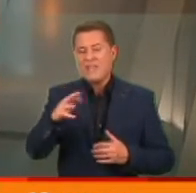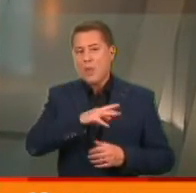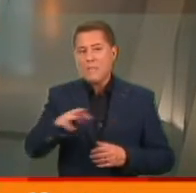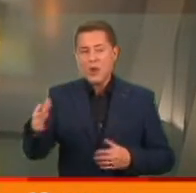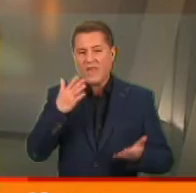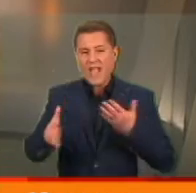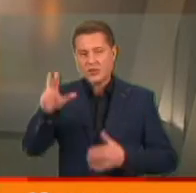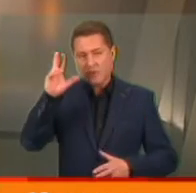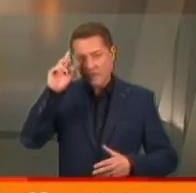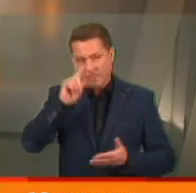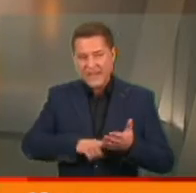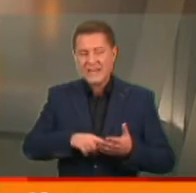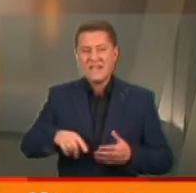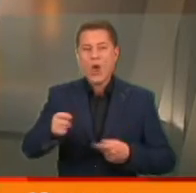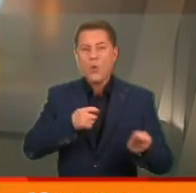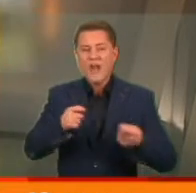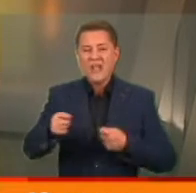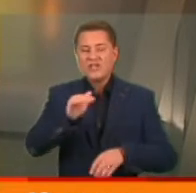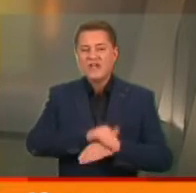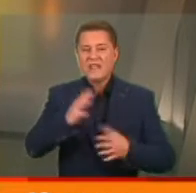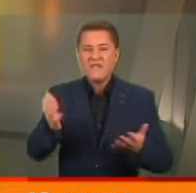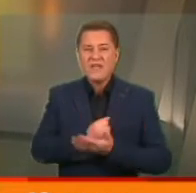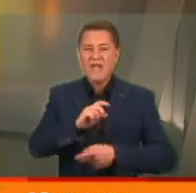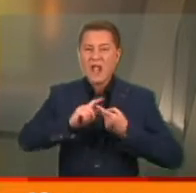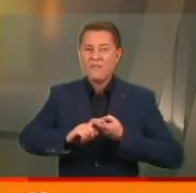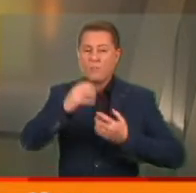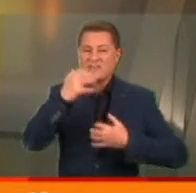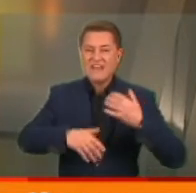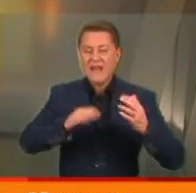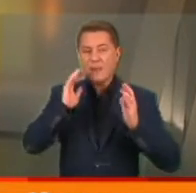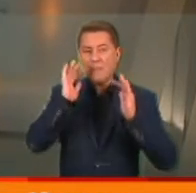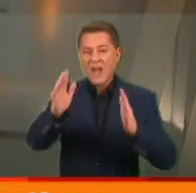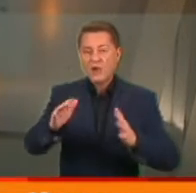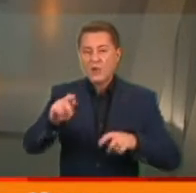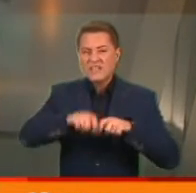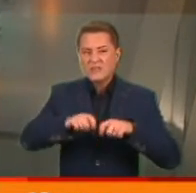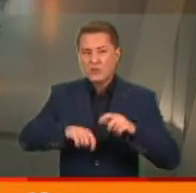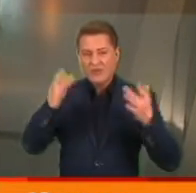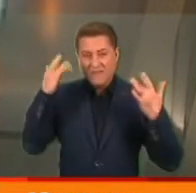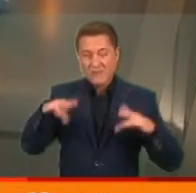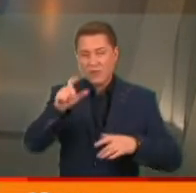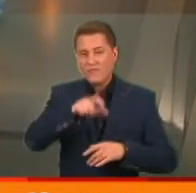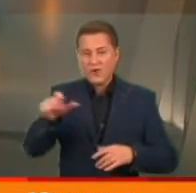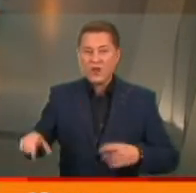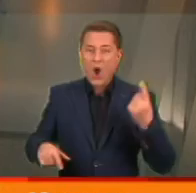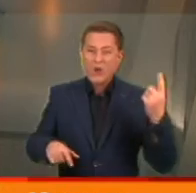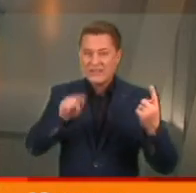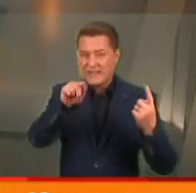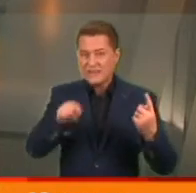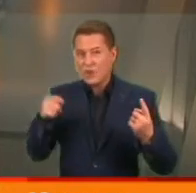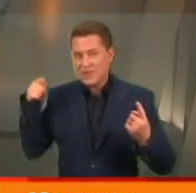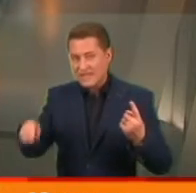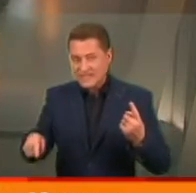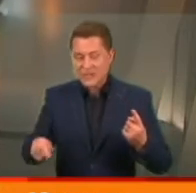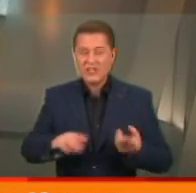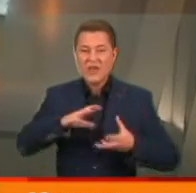урядникам, шанси виявити інфікованого ось тут, посеред парку, тестуючи випадкових людей 1 до 1000. Та